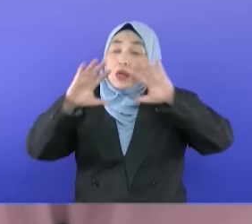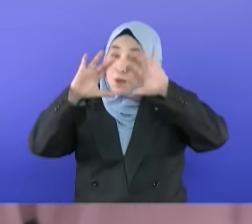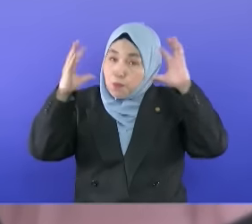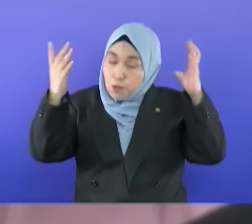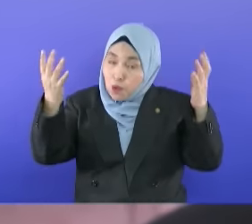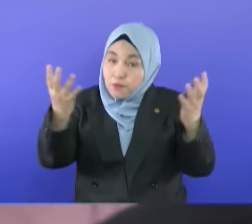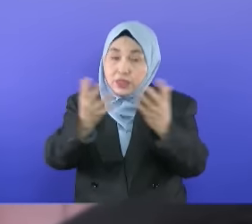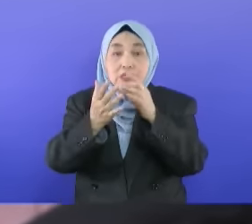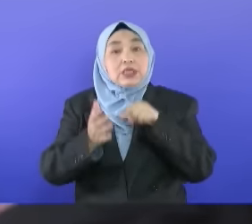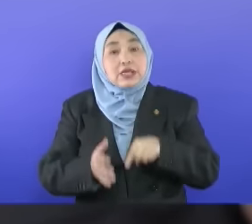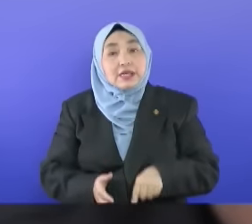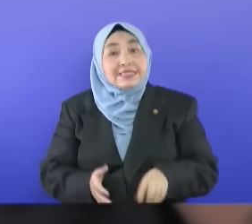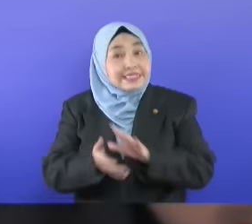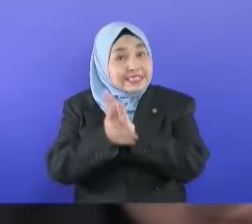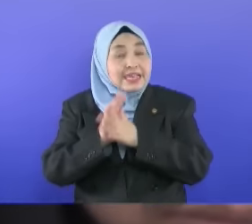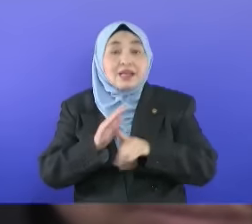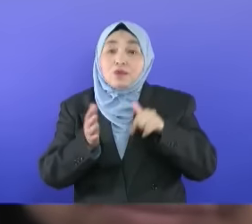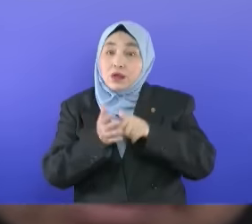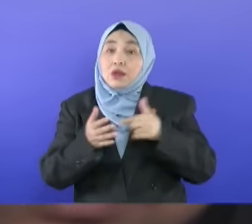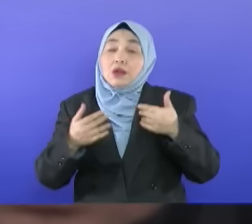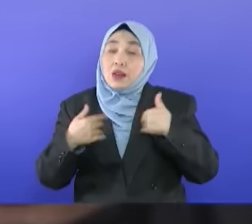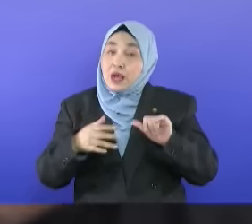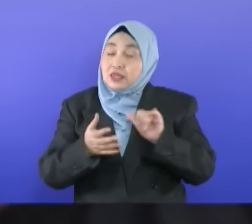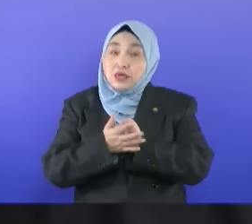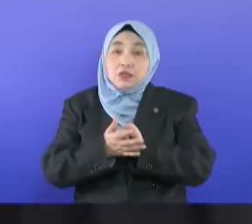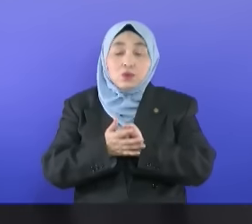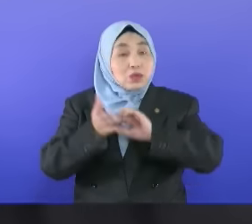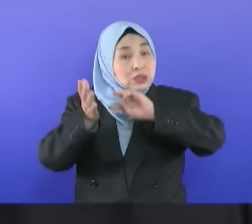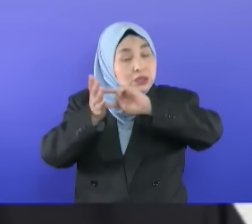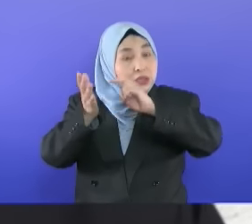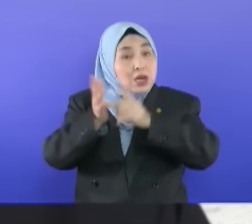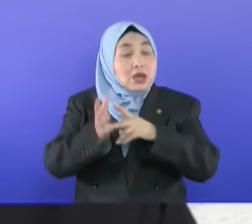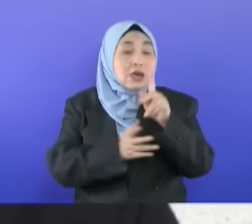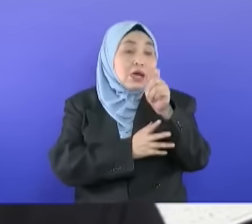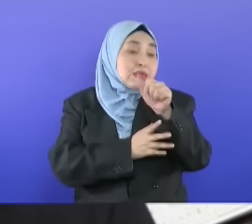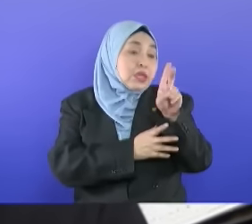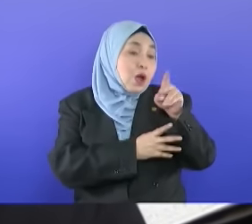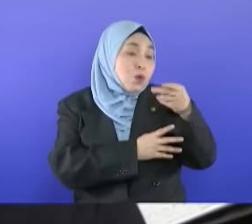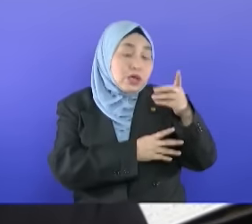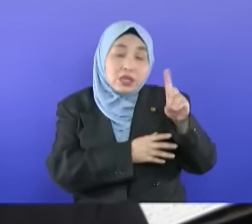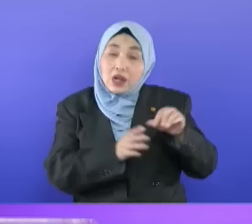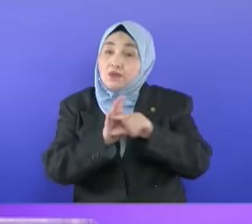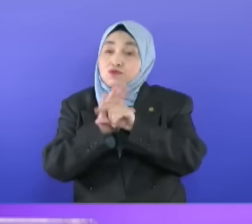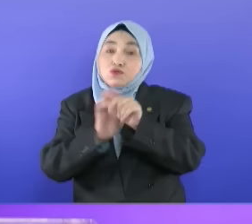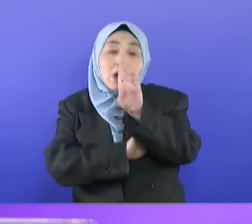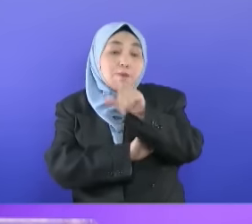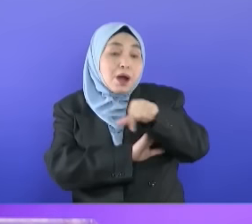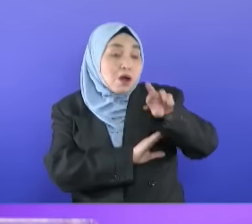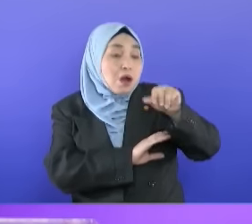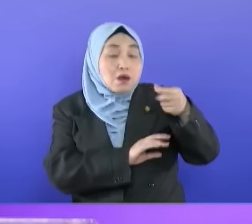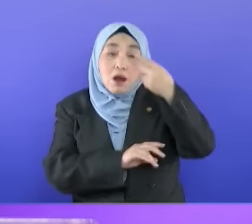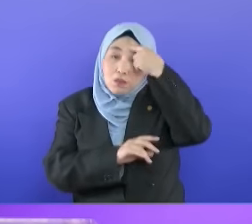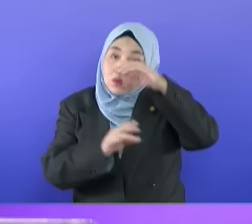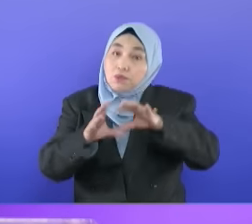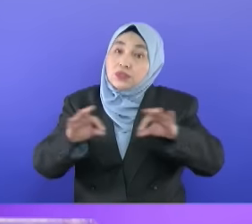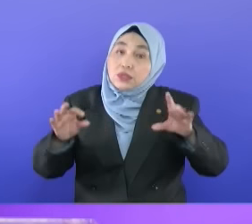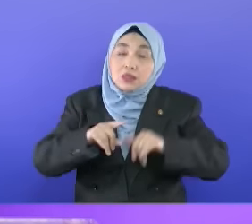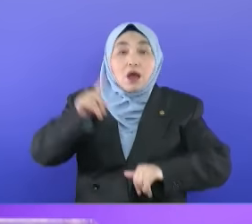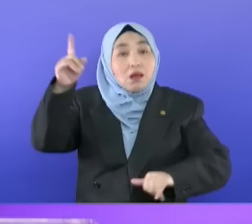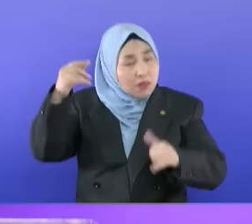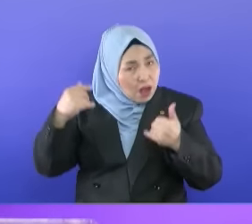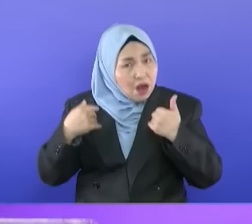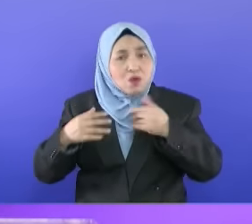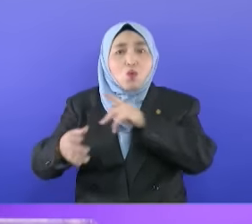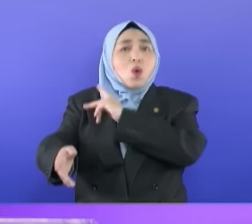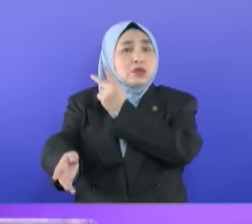bumi ini Jadi ini adalah tauhid daripada surah al-baqarah untuk menceritakan bahwa Allah berkuasa